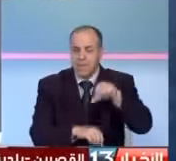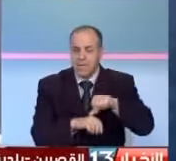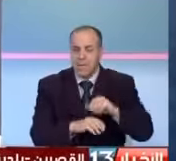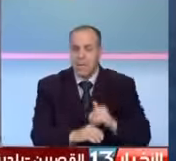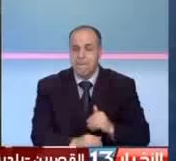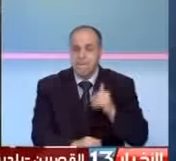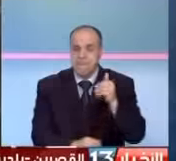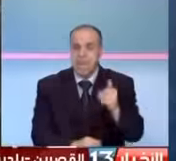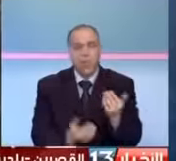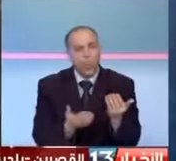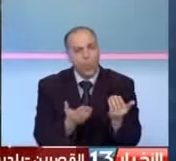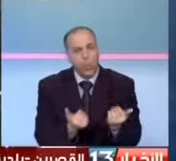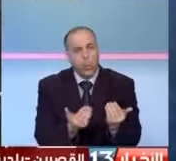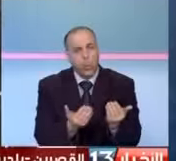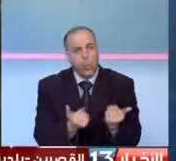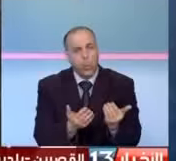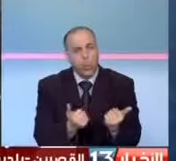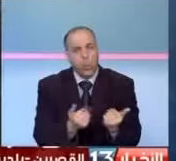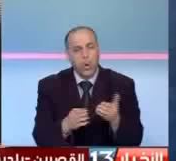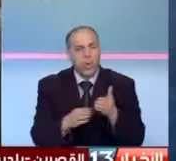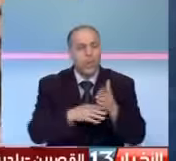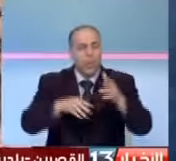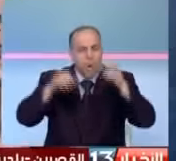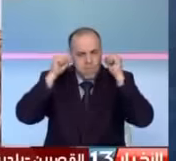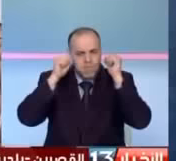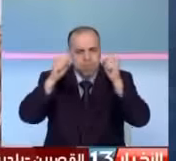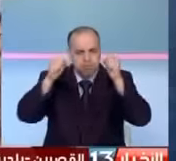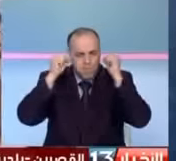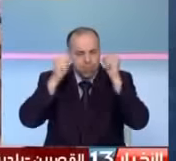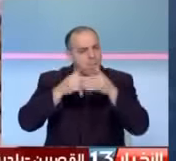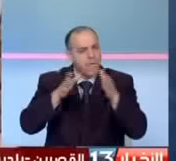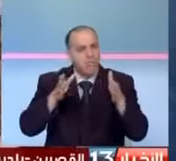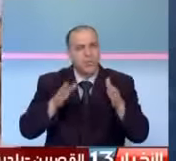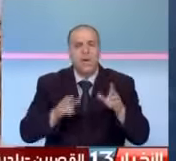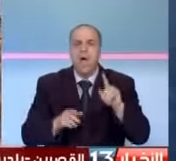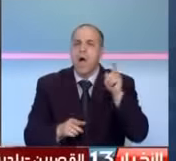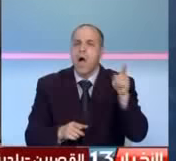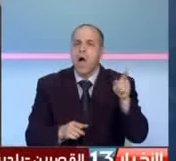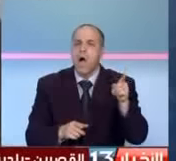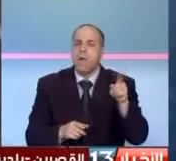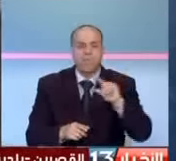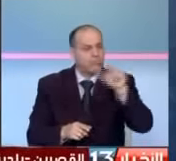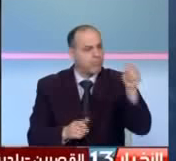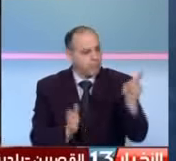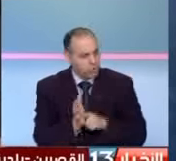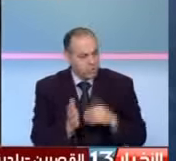وبعد طول انتظار دخلوا في اعتصام مفتوح للمطالبة بصرف